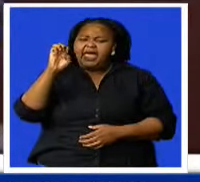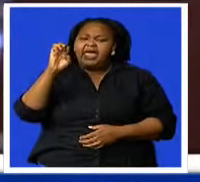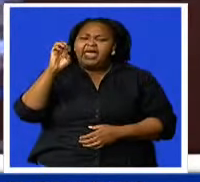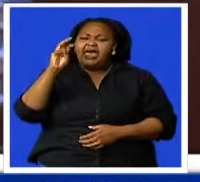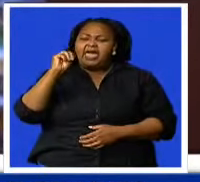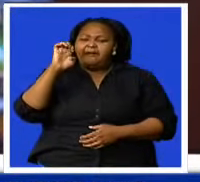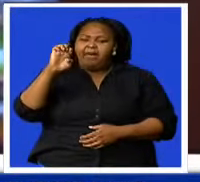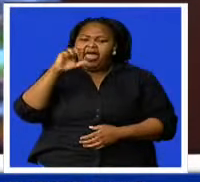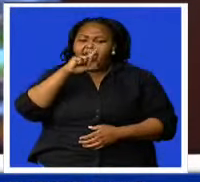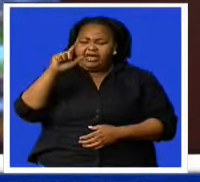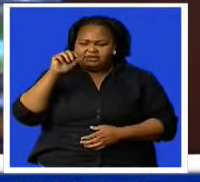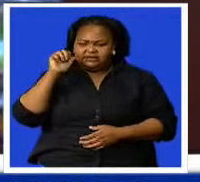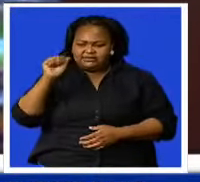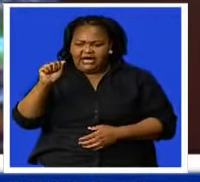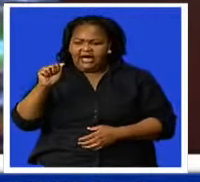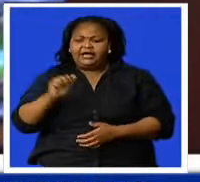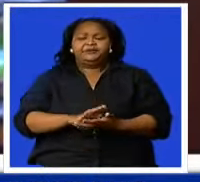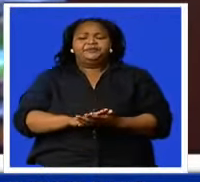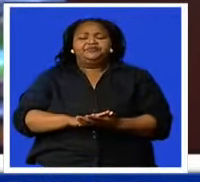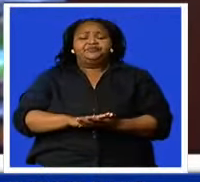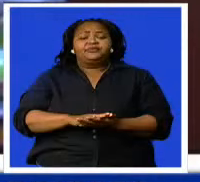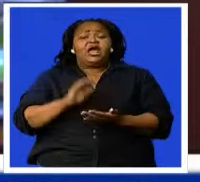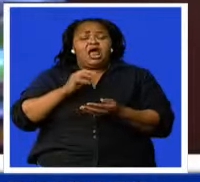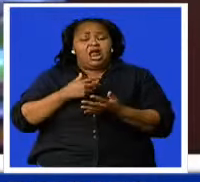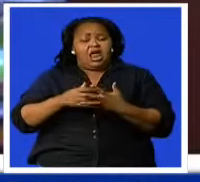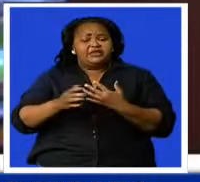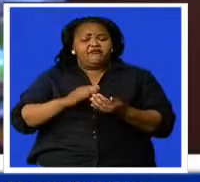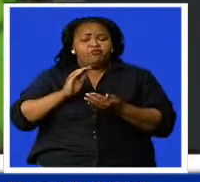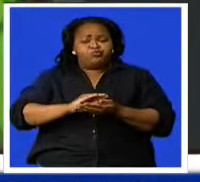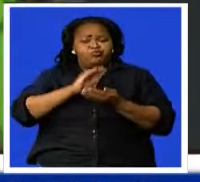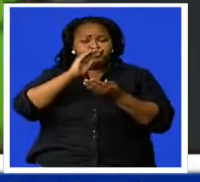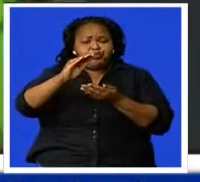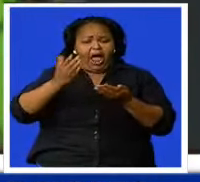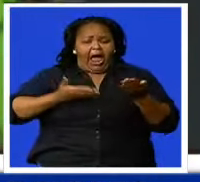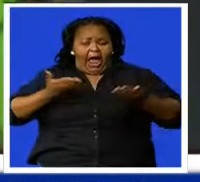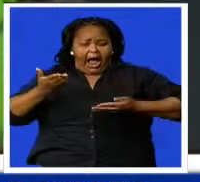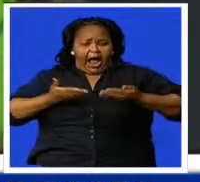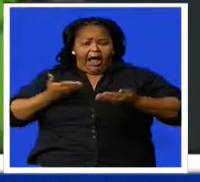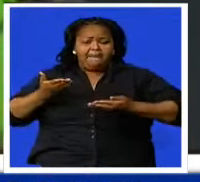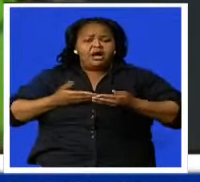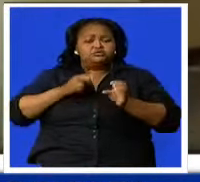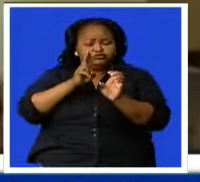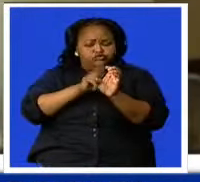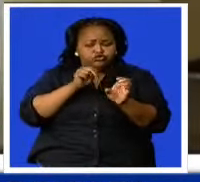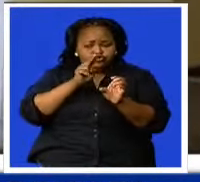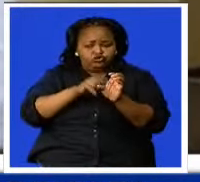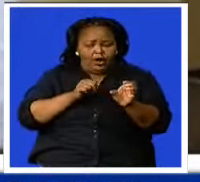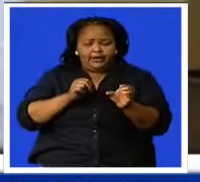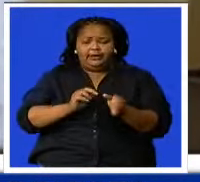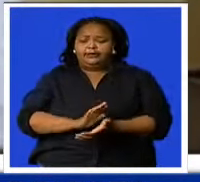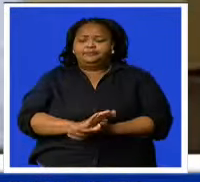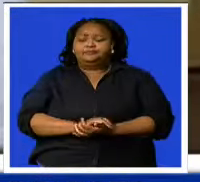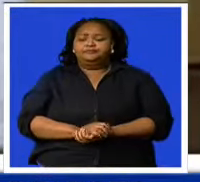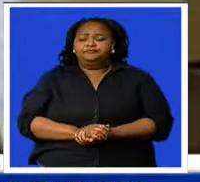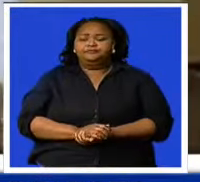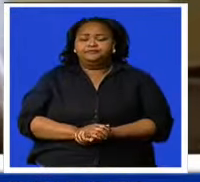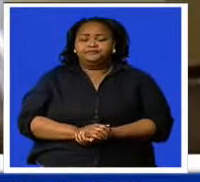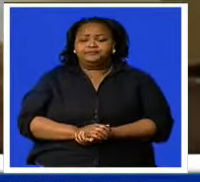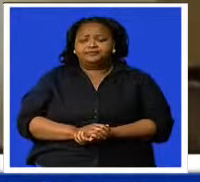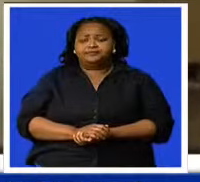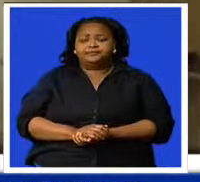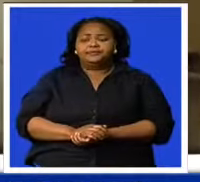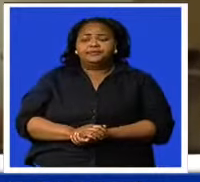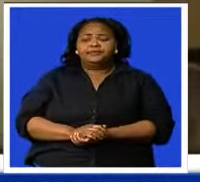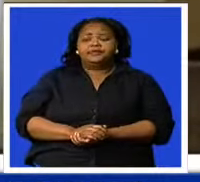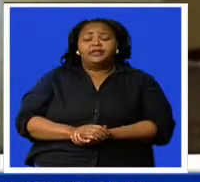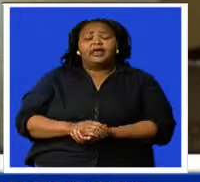nemashumi lasihlanu letinikelwe inkampani lekhicita tinatfo lapha eVeni iEswatini Beverages. Niyathi ukuthi lovisi